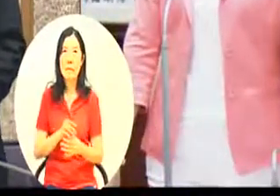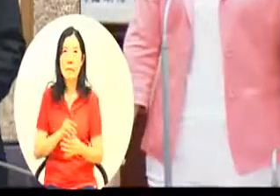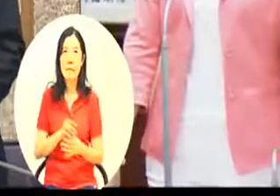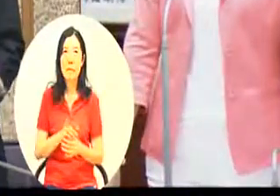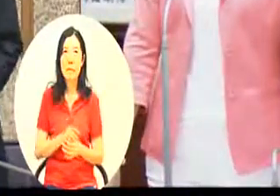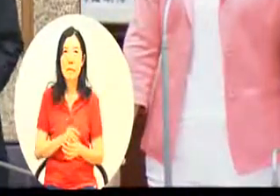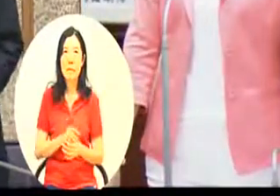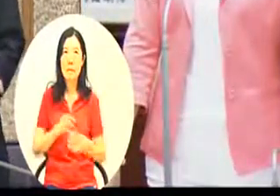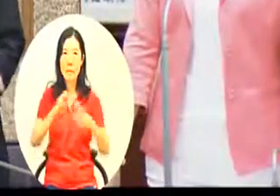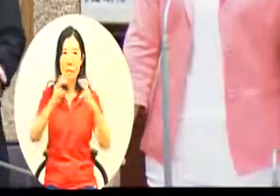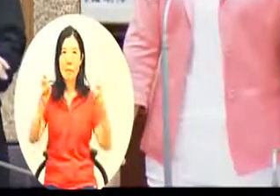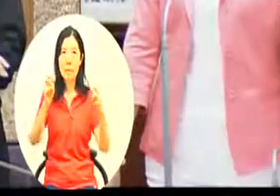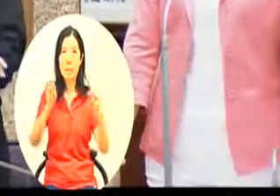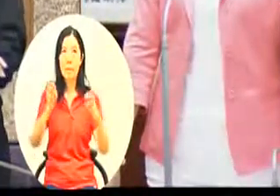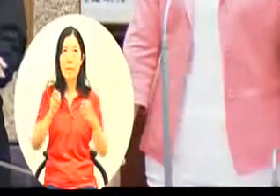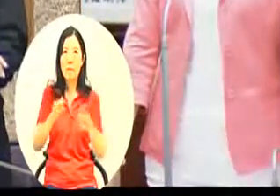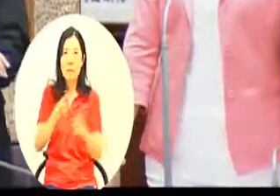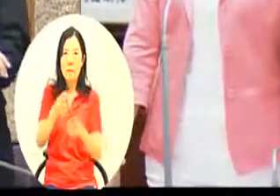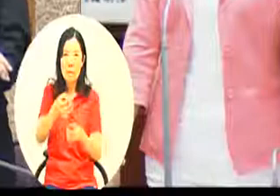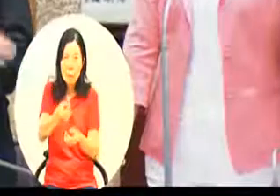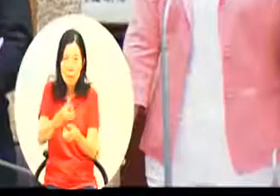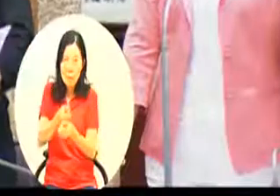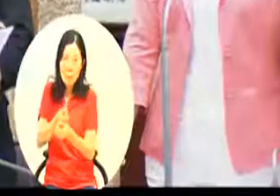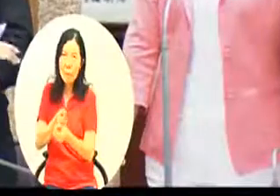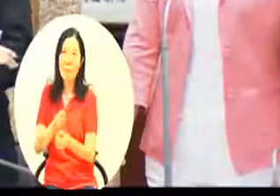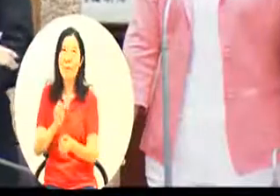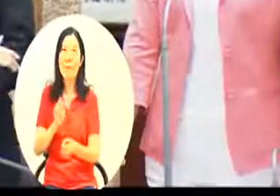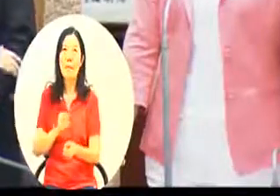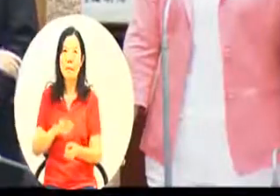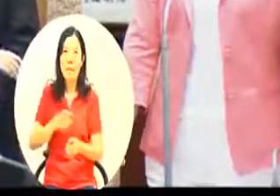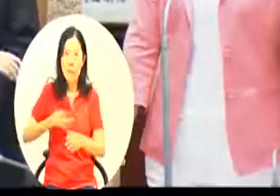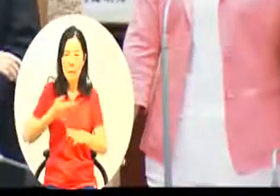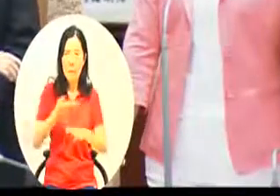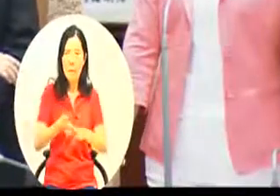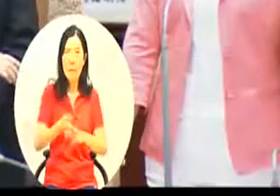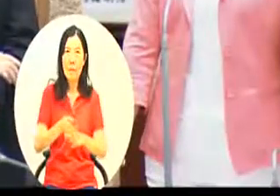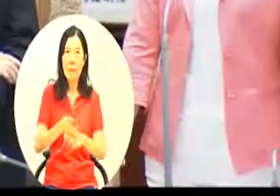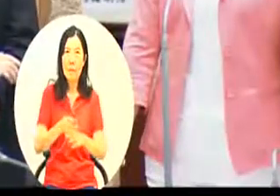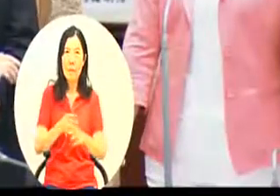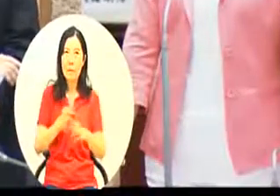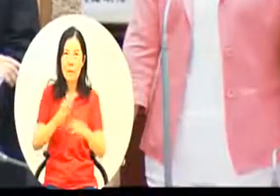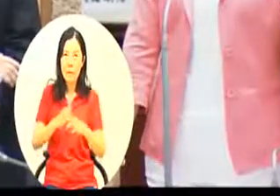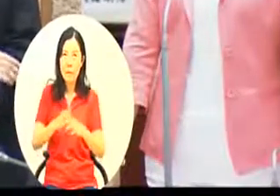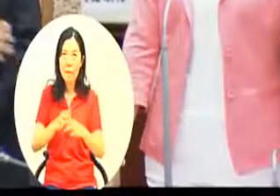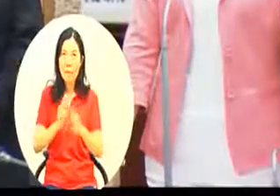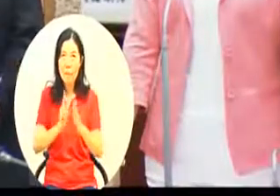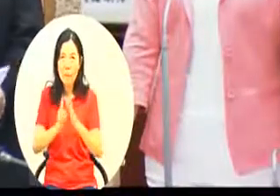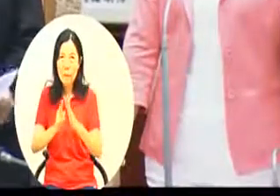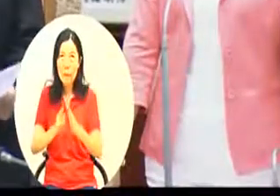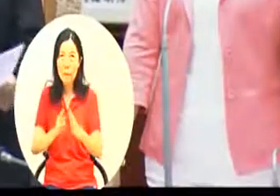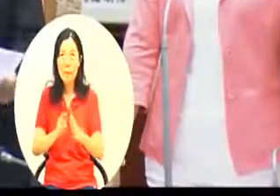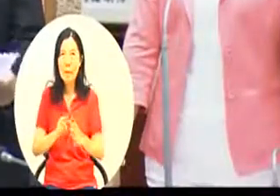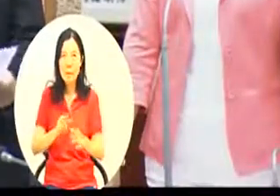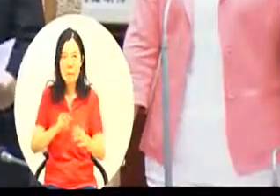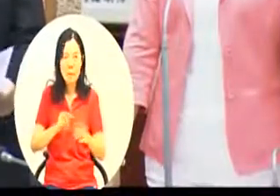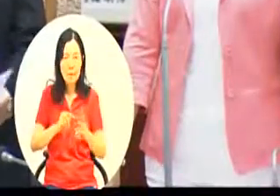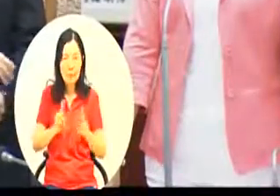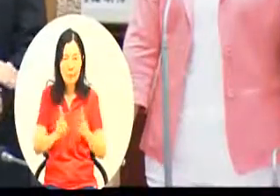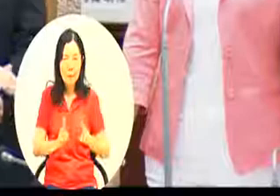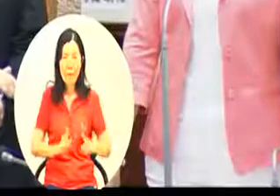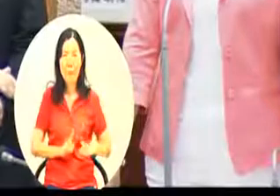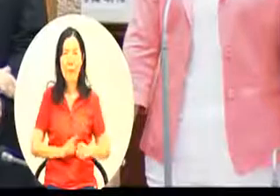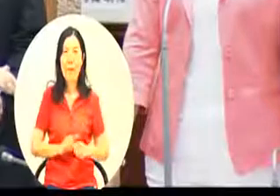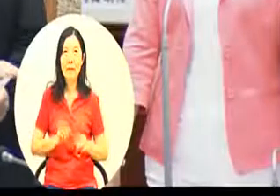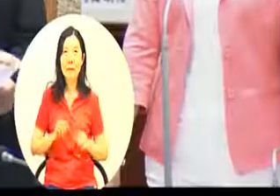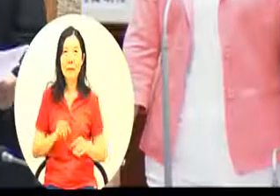其是庙这边去筹措。然后我们讲，他们全心付出这个信仰的向心力是非常的感佩啦哈。那我们这